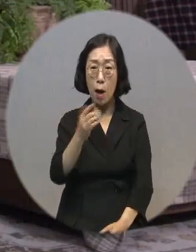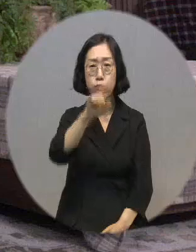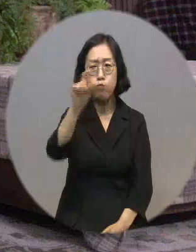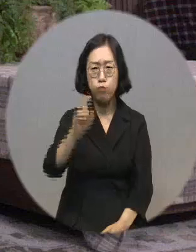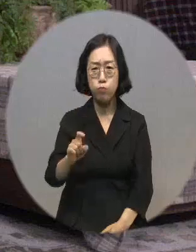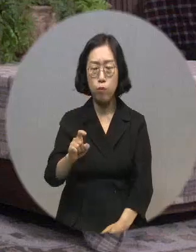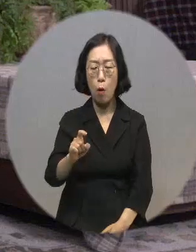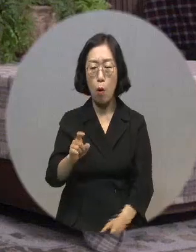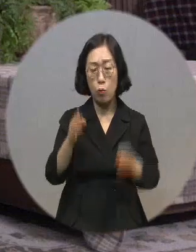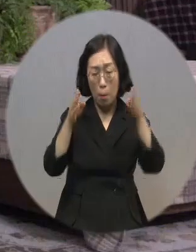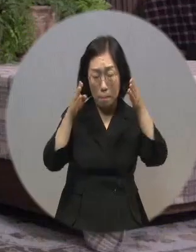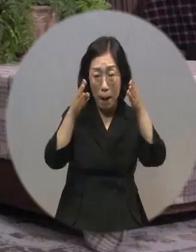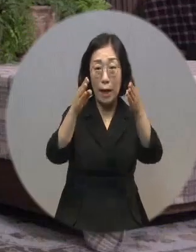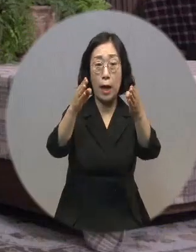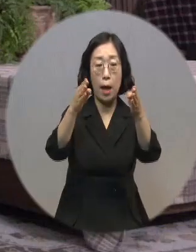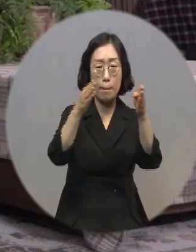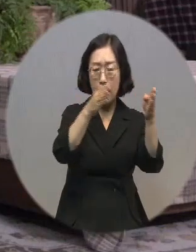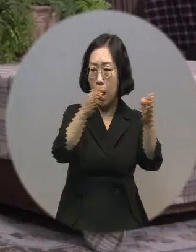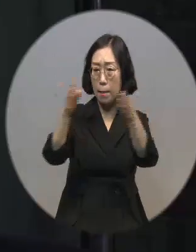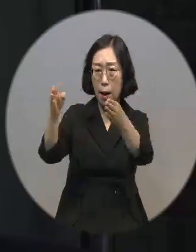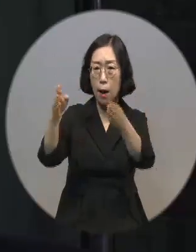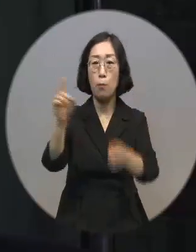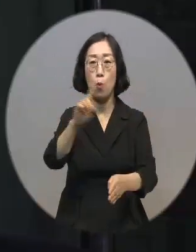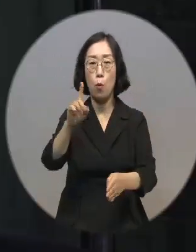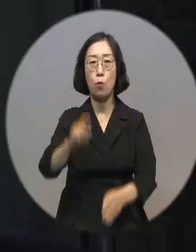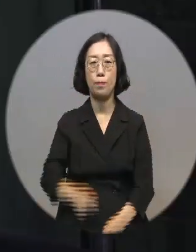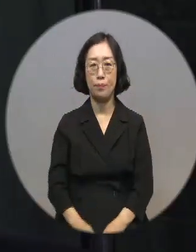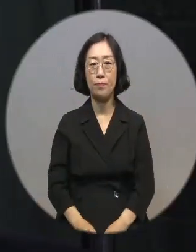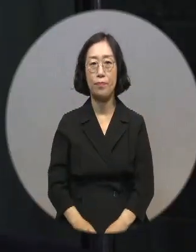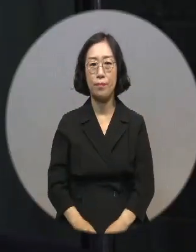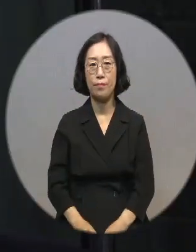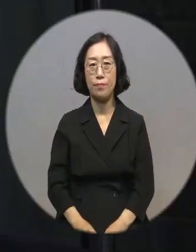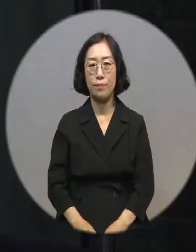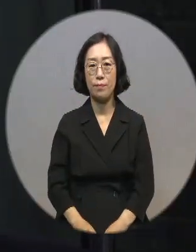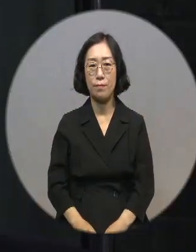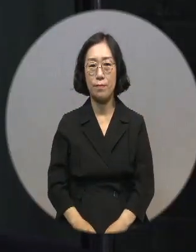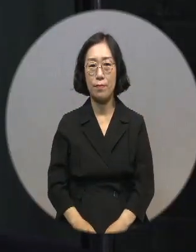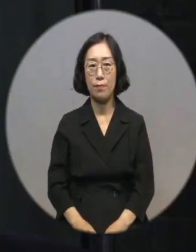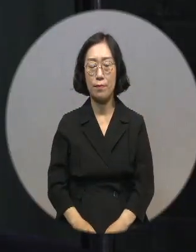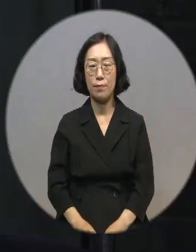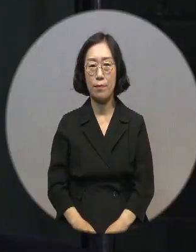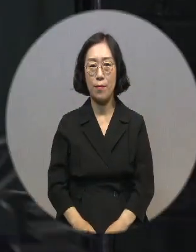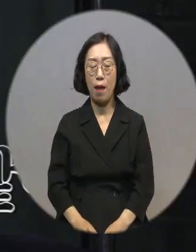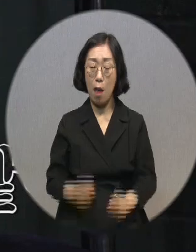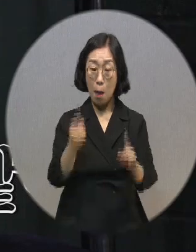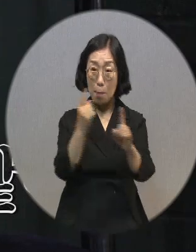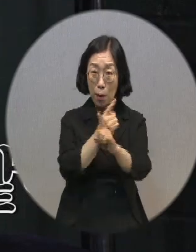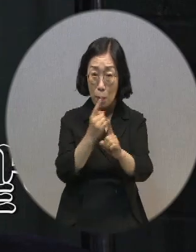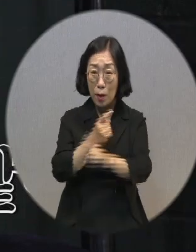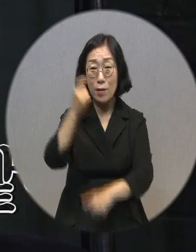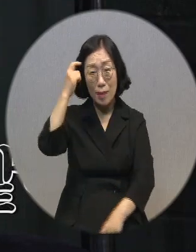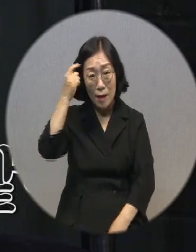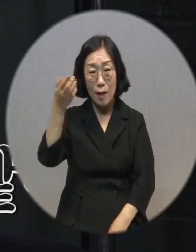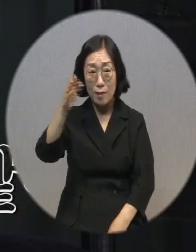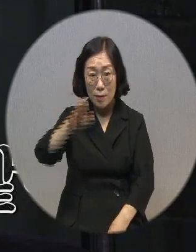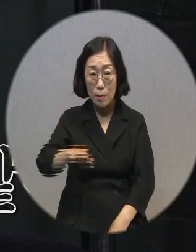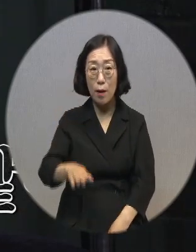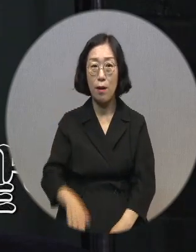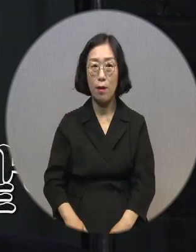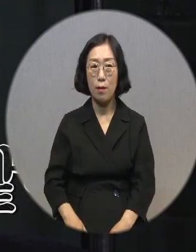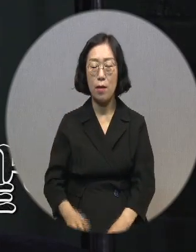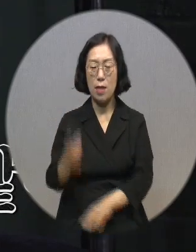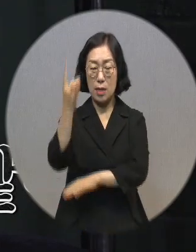어떤 방향으로 가야 되느냐 고민이 많으실 것 같아요. 그냥 보시면 매번 바뀌는 것 같지만 기본 전제 위에서